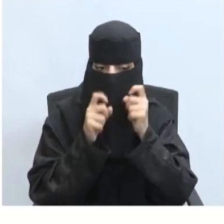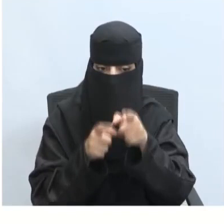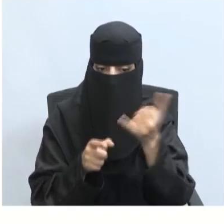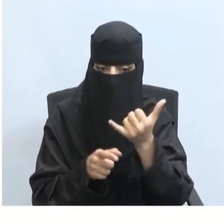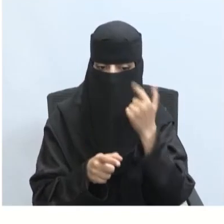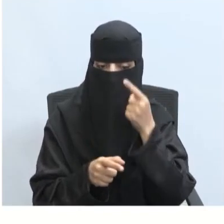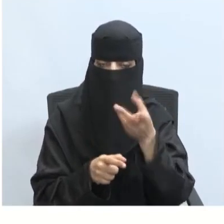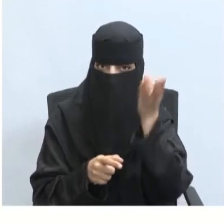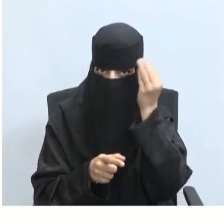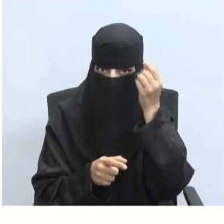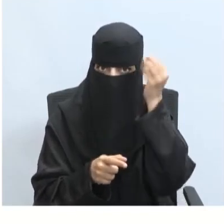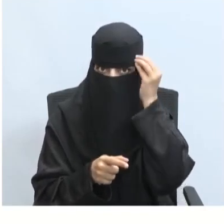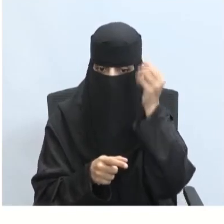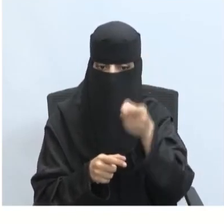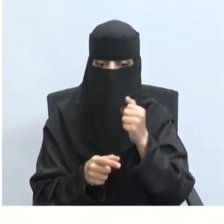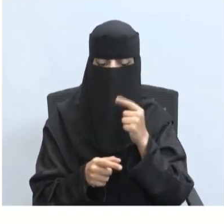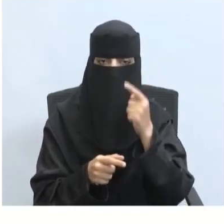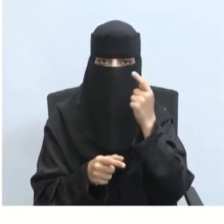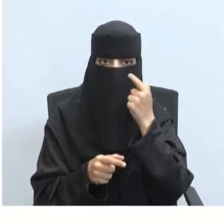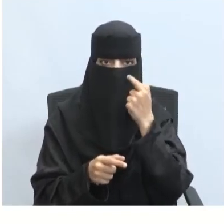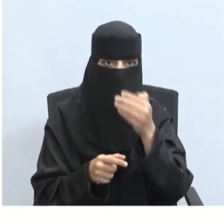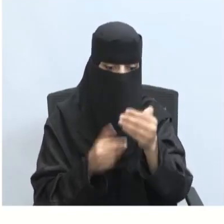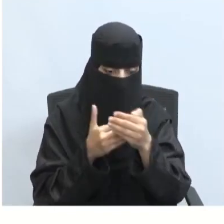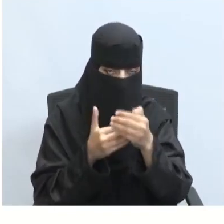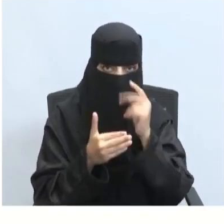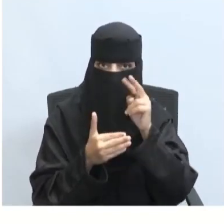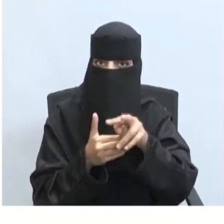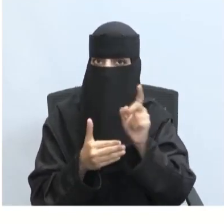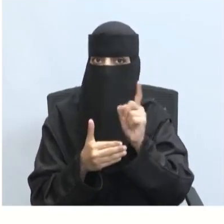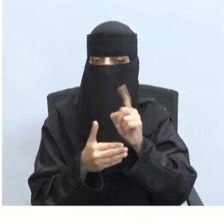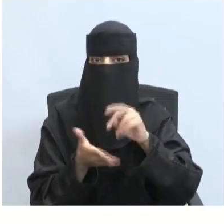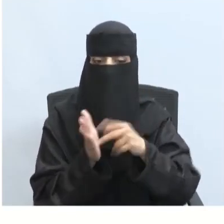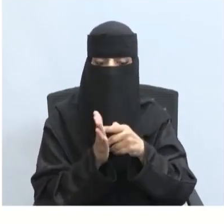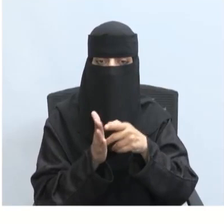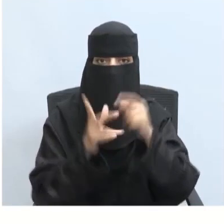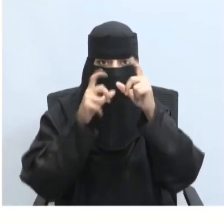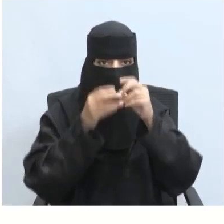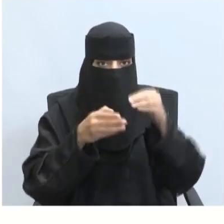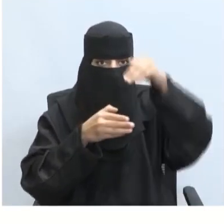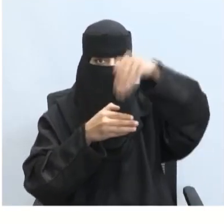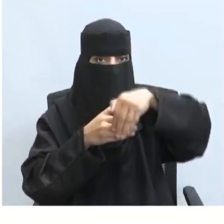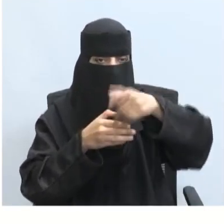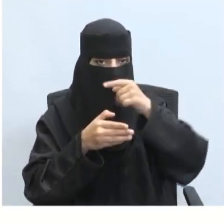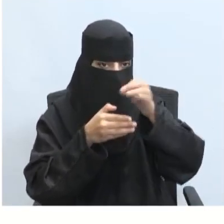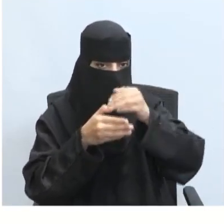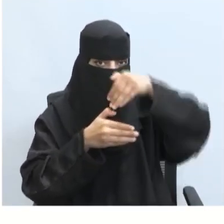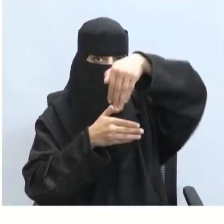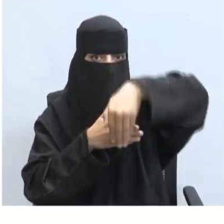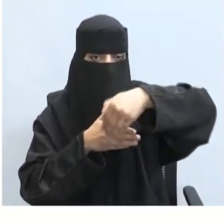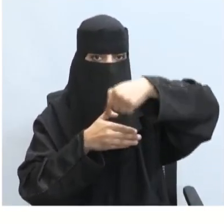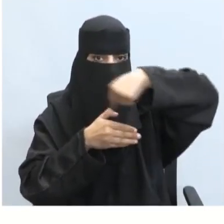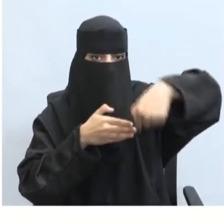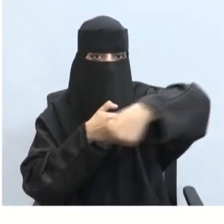لاحظ الصوره الان اين تكون نعم احسنت تتكون الصوره امام الشبكيه اذا تتكون الصوره امام